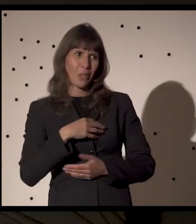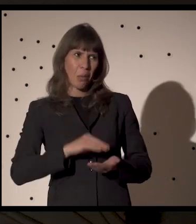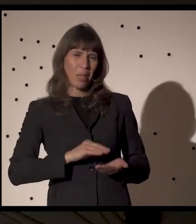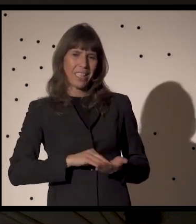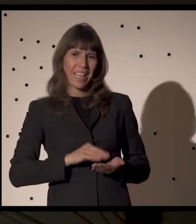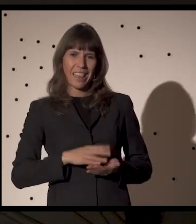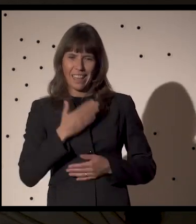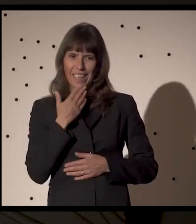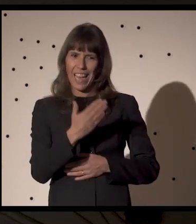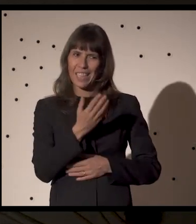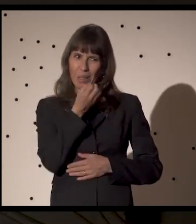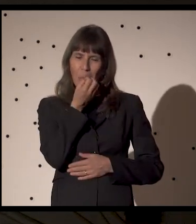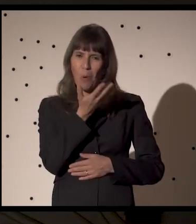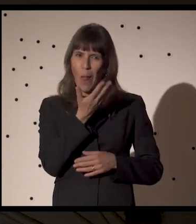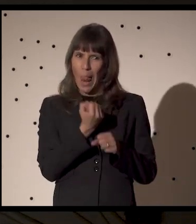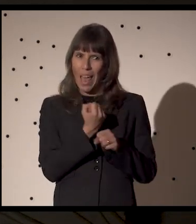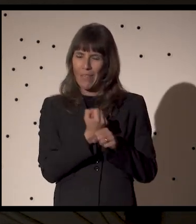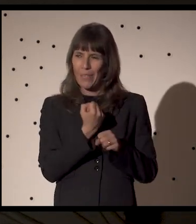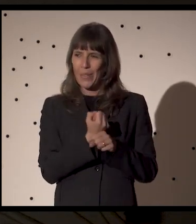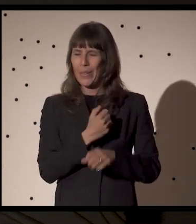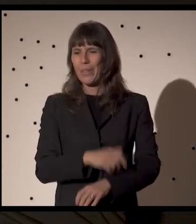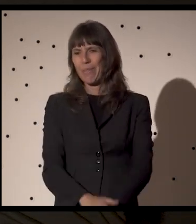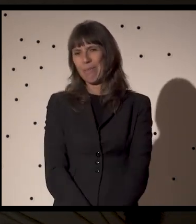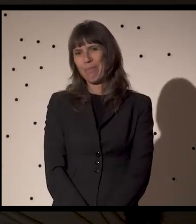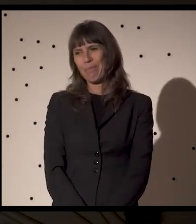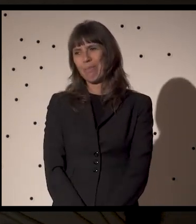lo ringrazio buon lavoro Ciao ciao